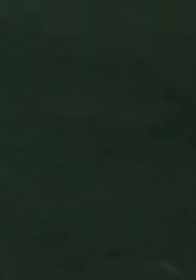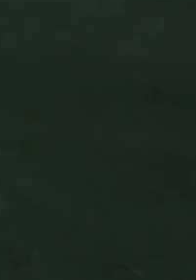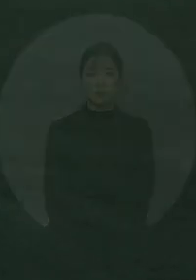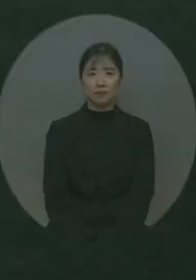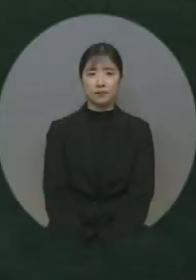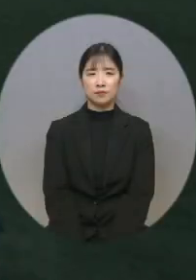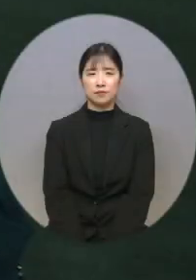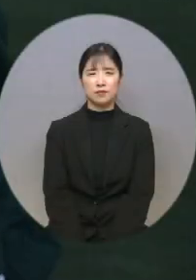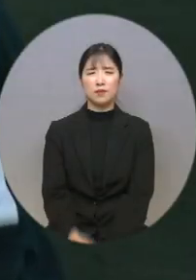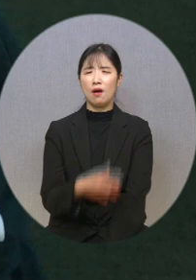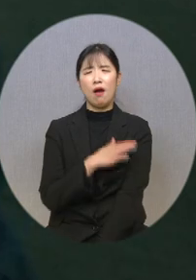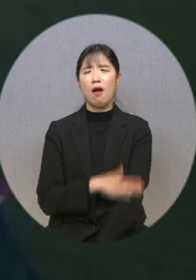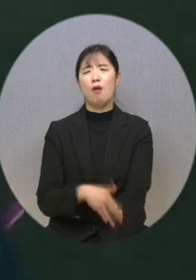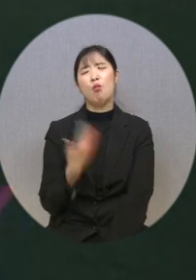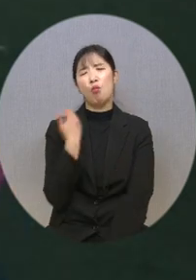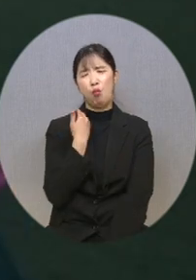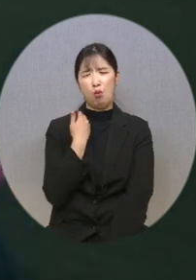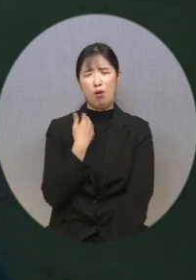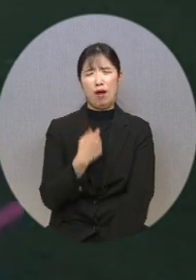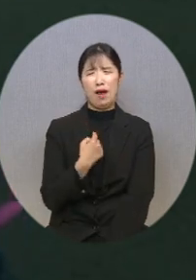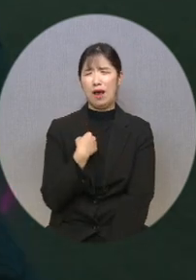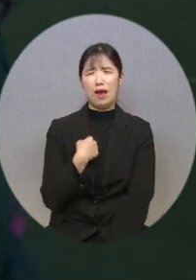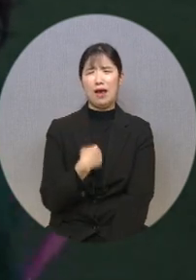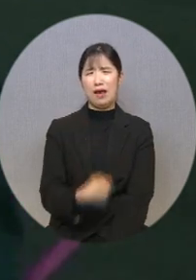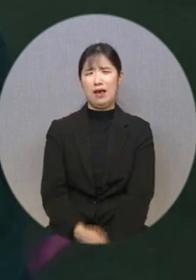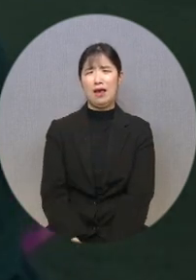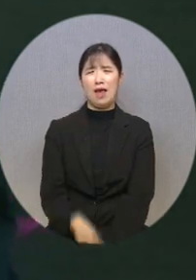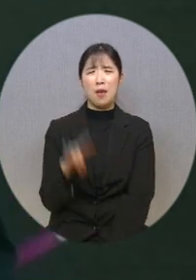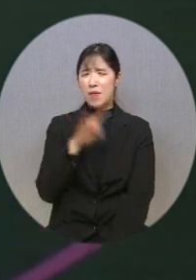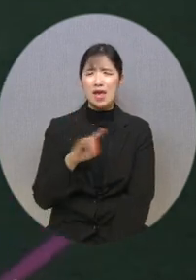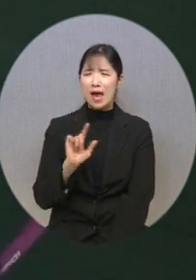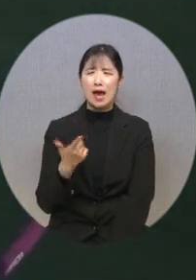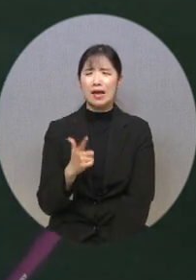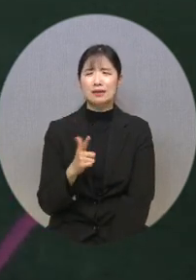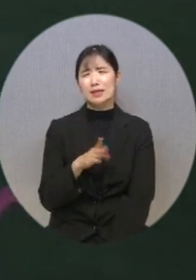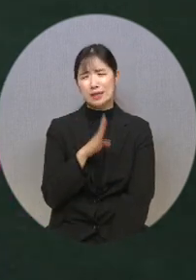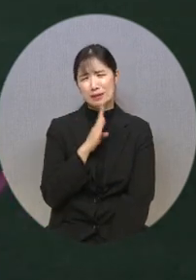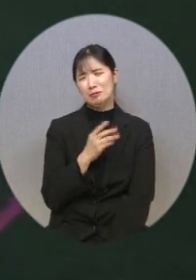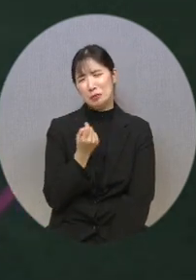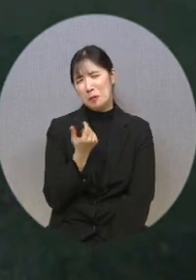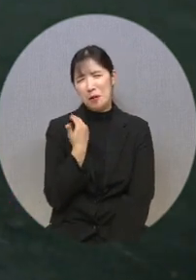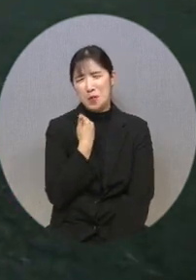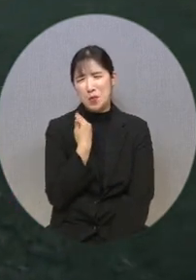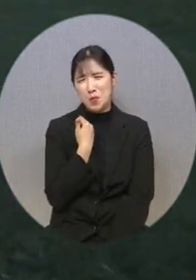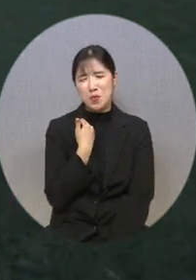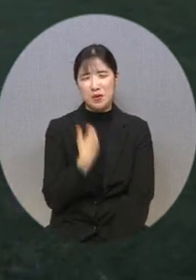안 보였어요. 핑계지만 좀 안 보였어요.